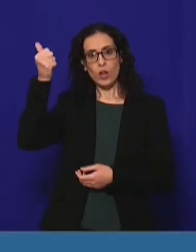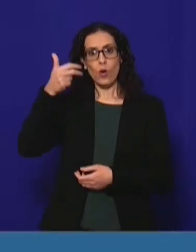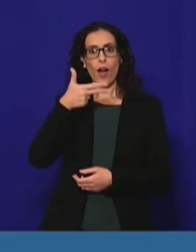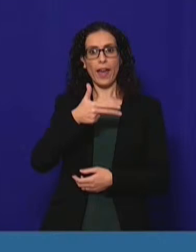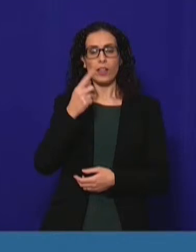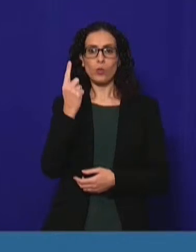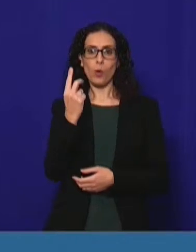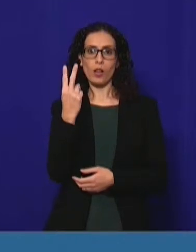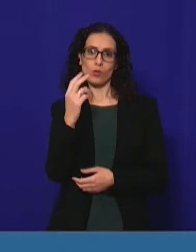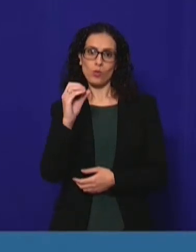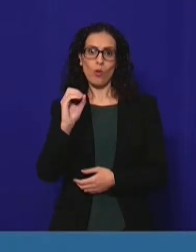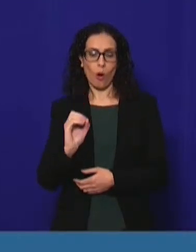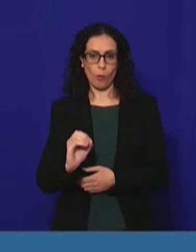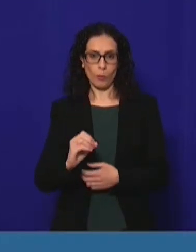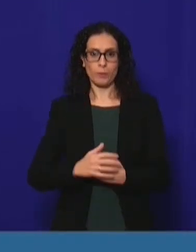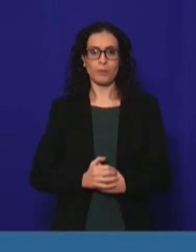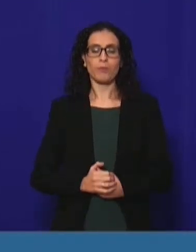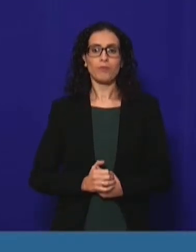8,120 persuna.